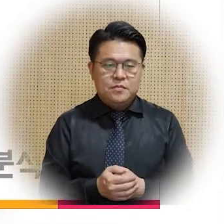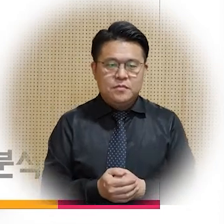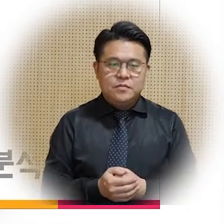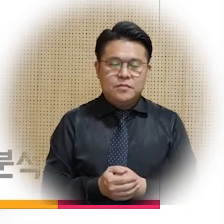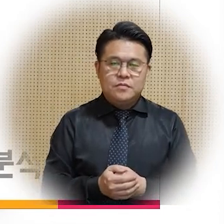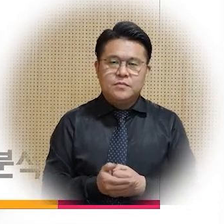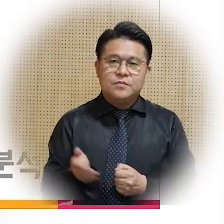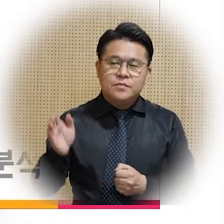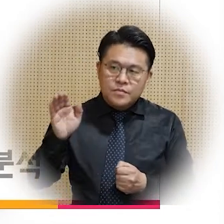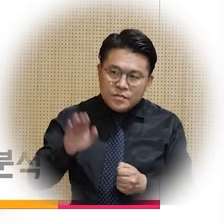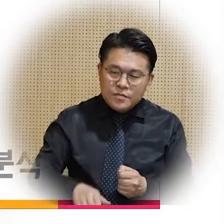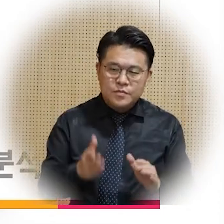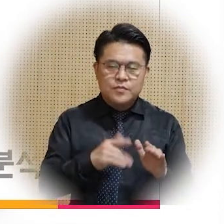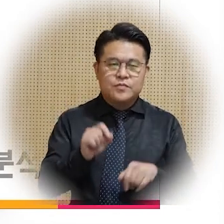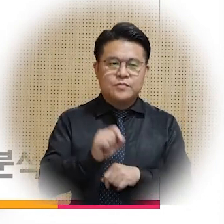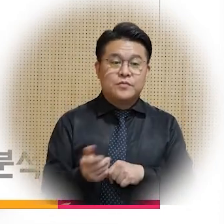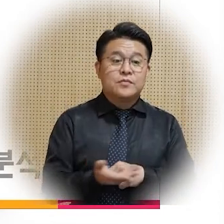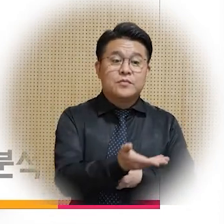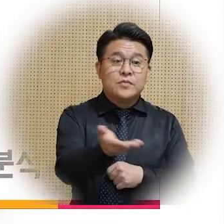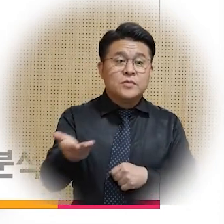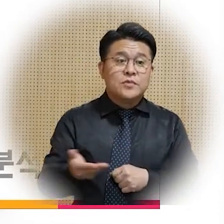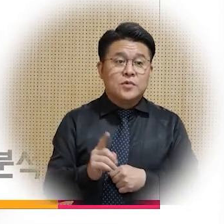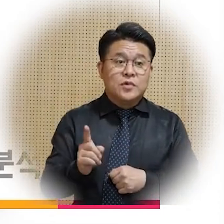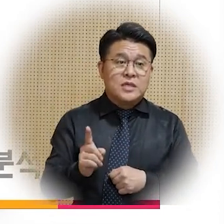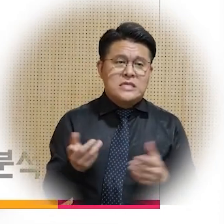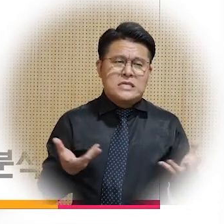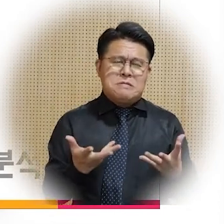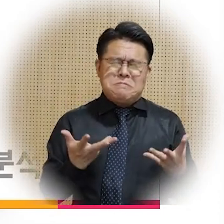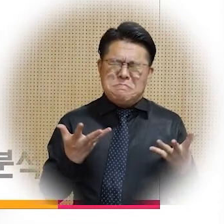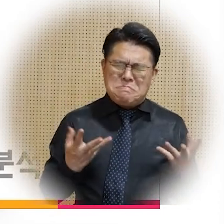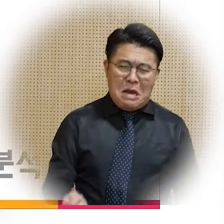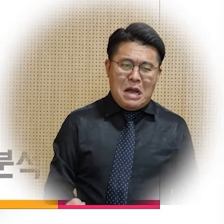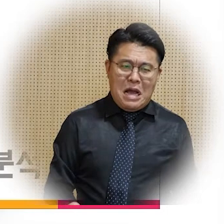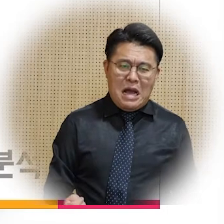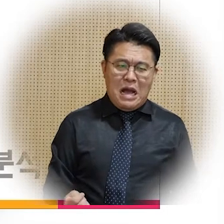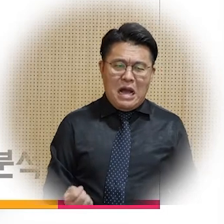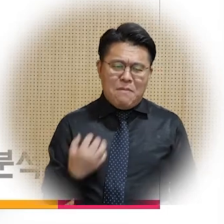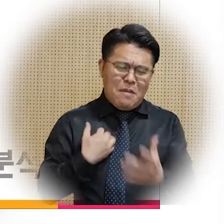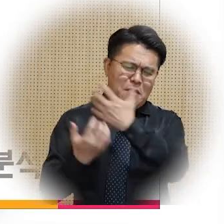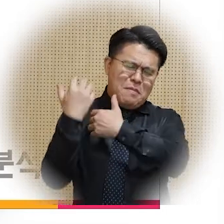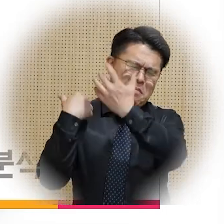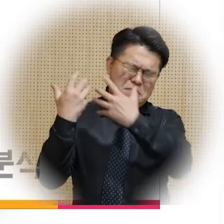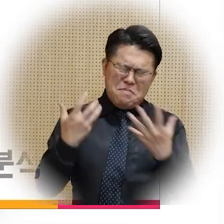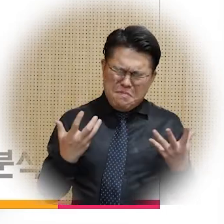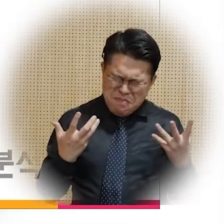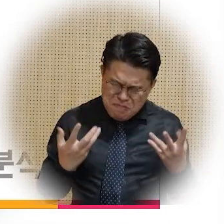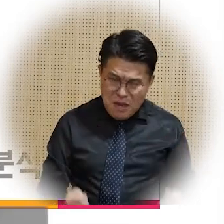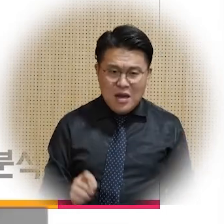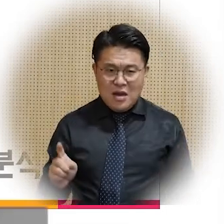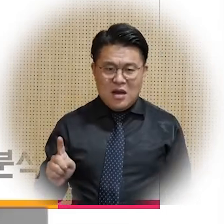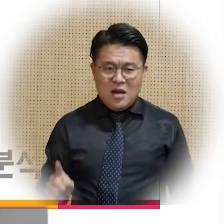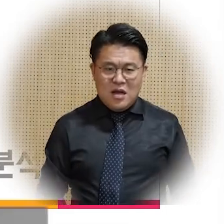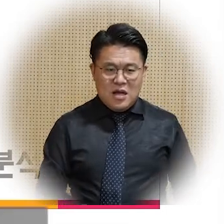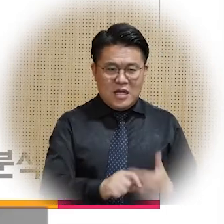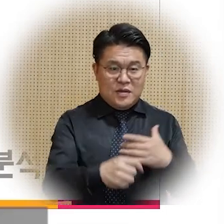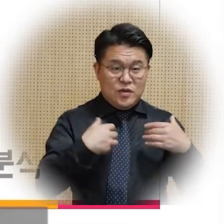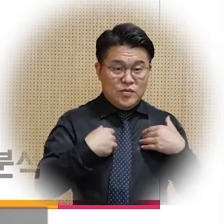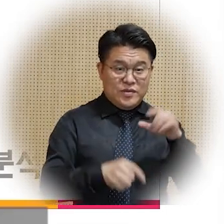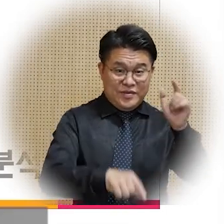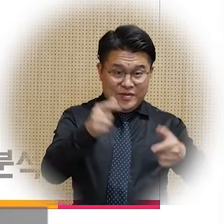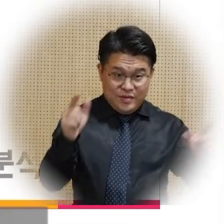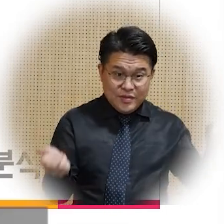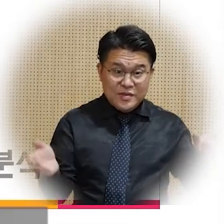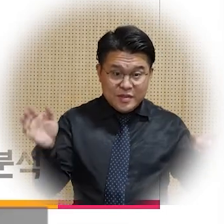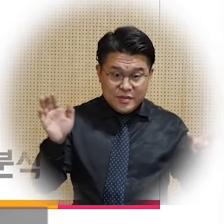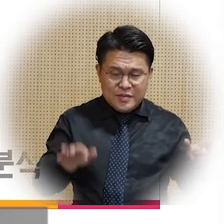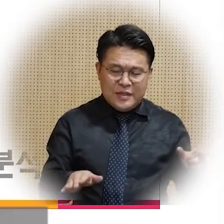거죠. 근데 지금 뭐 주무관님들께서는 해야 될 일이 너무 많으신 분들이기 때문에 그게 이제